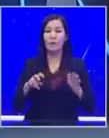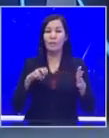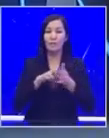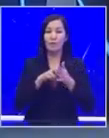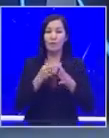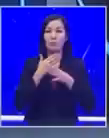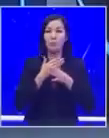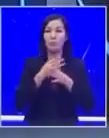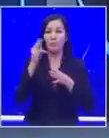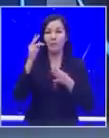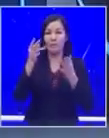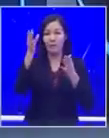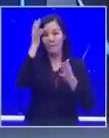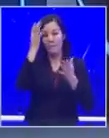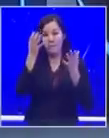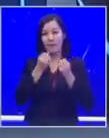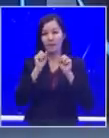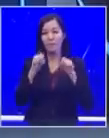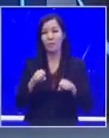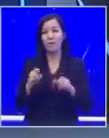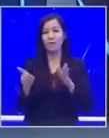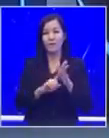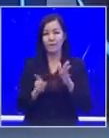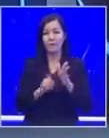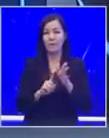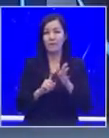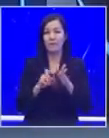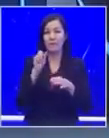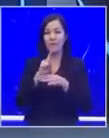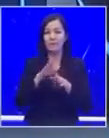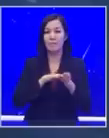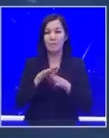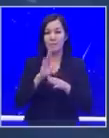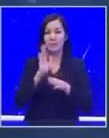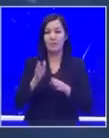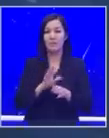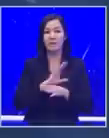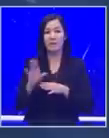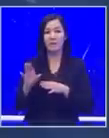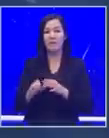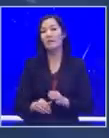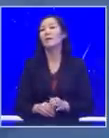арқылы жаңағы тасымалданып, тапсырмалар жеткізіліп отыратын болады. Бұл жерде